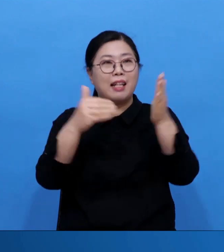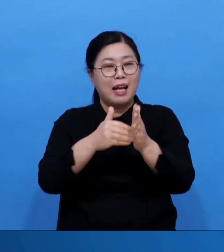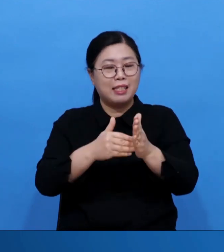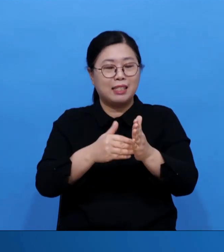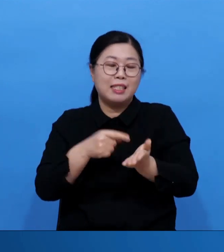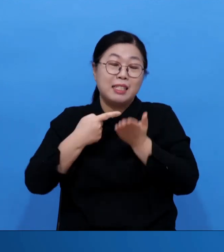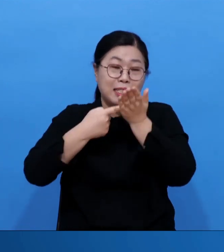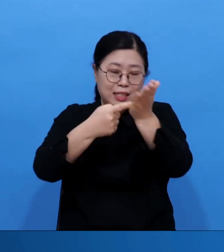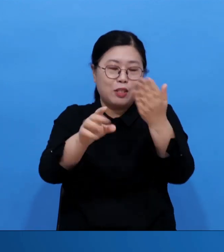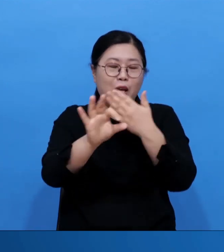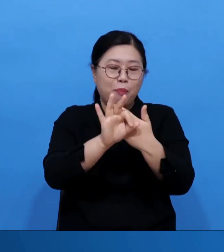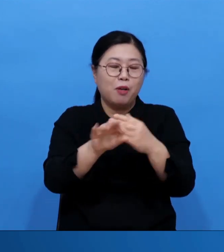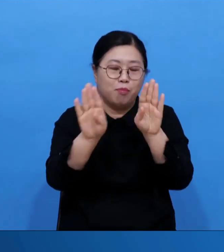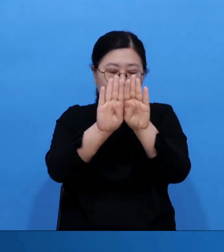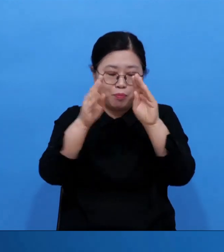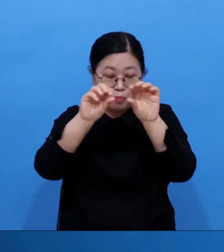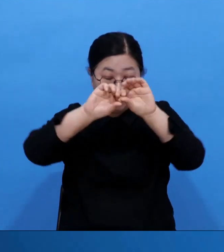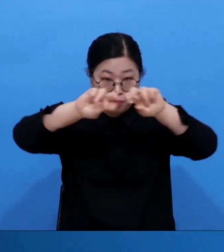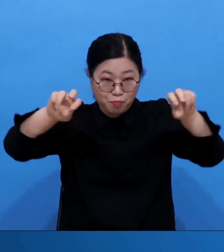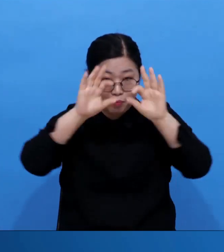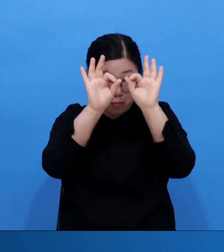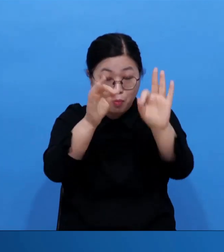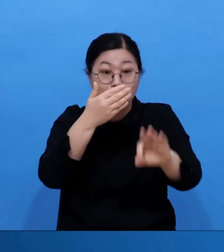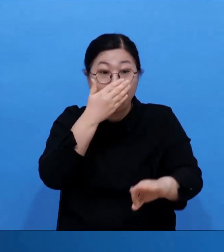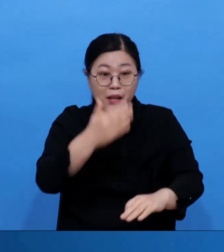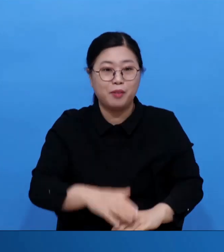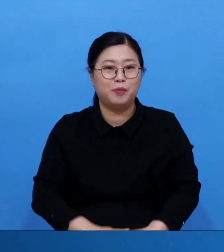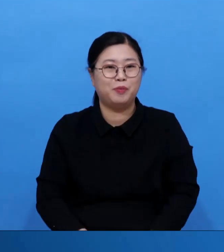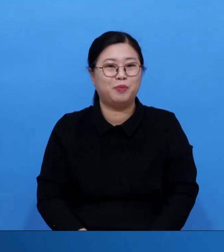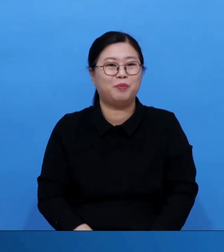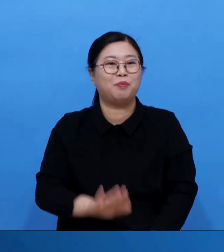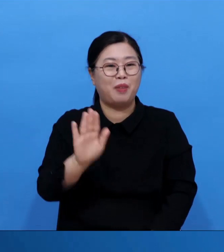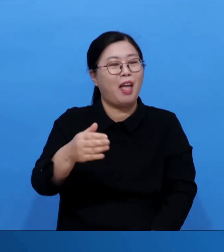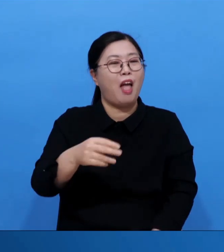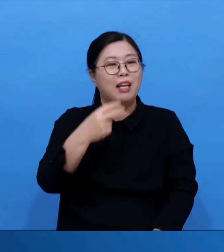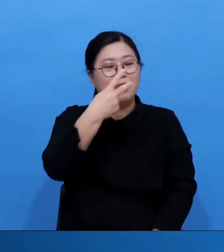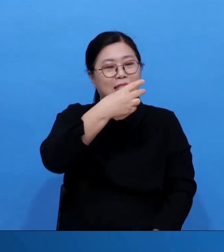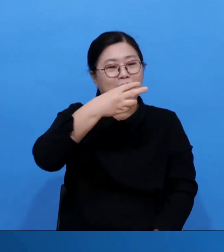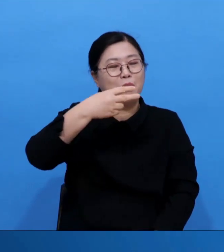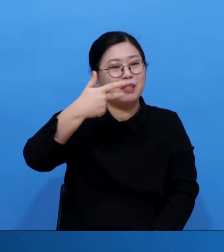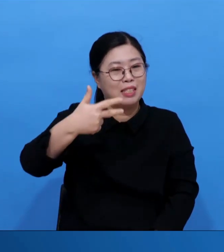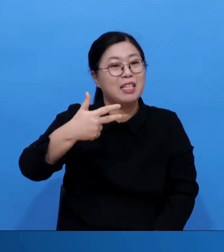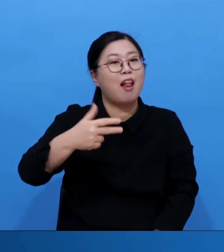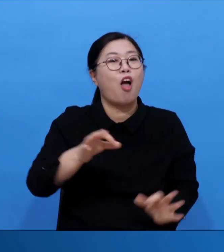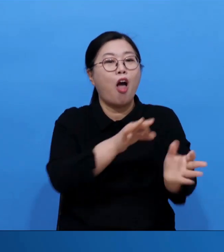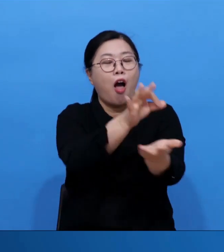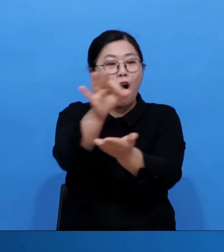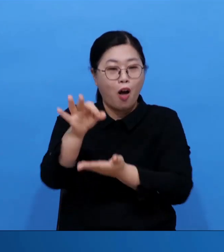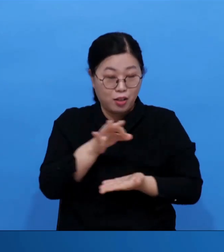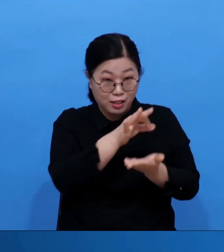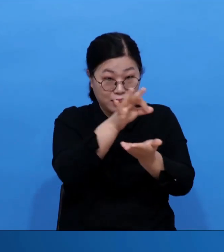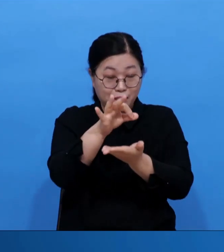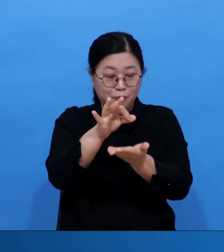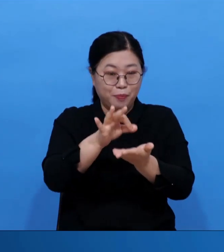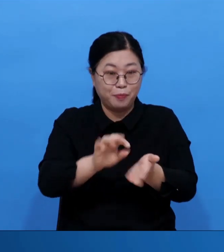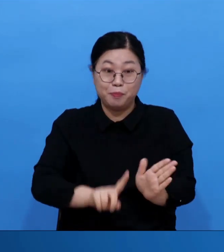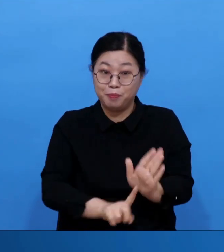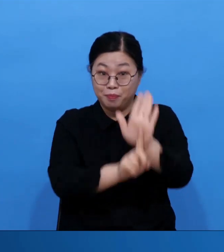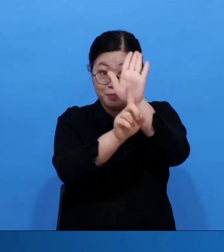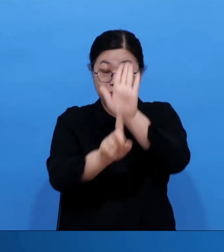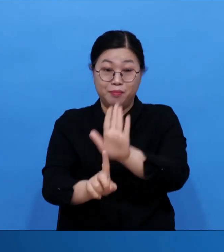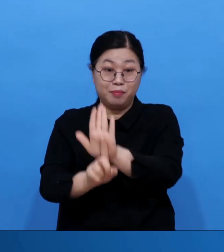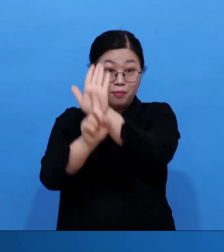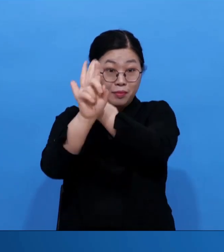주요 헌금 소식입니다. 이번 주 드로아 교회, 온세계 교회 하태영 장로와 심성희 권사, 하순정,